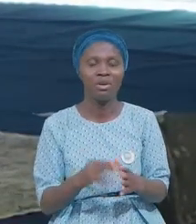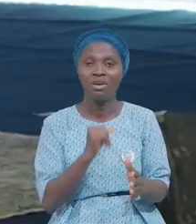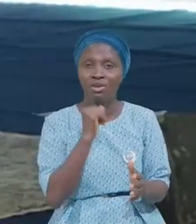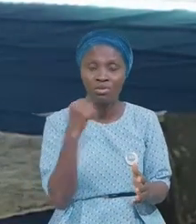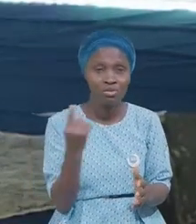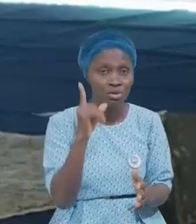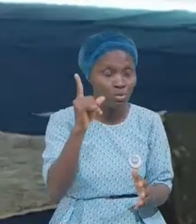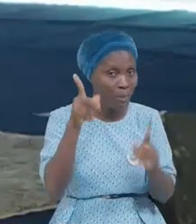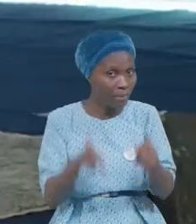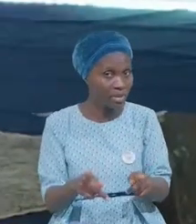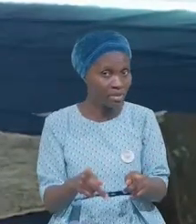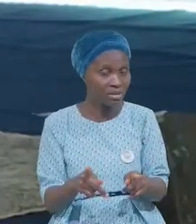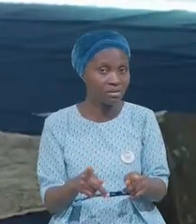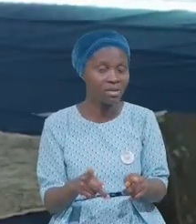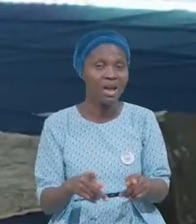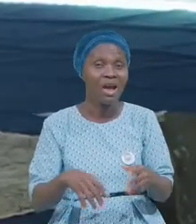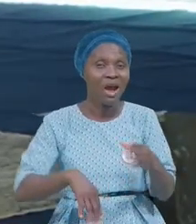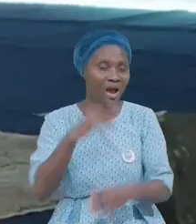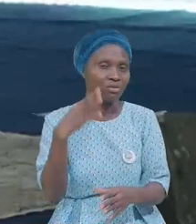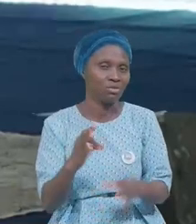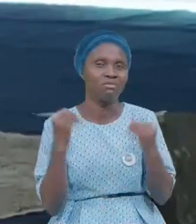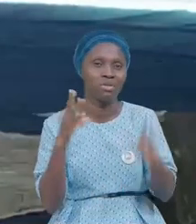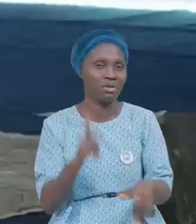Pas une seule personne démoniaque, mais de plusieurs,